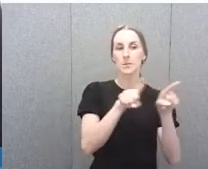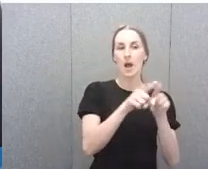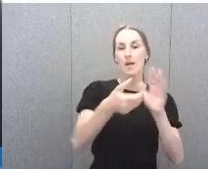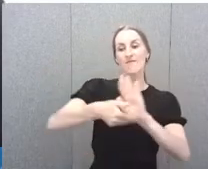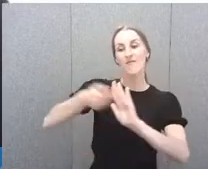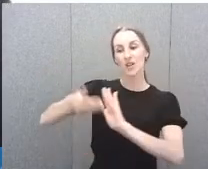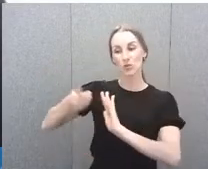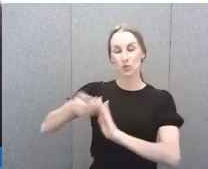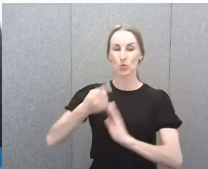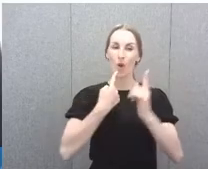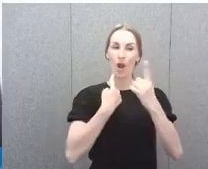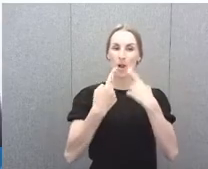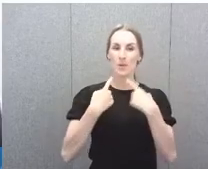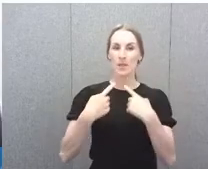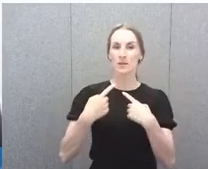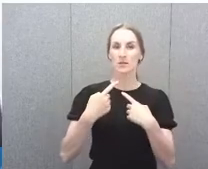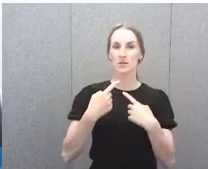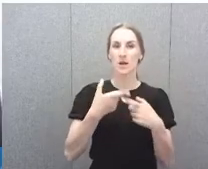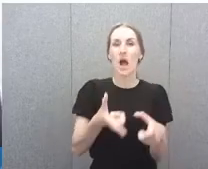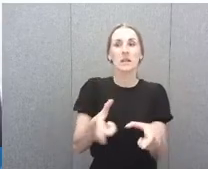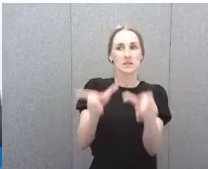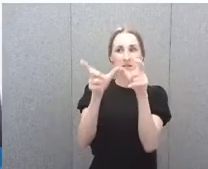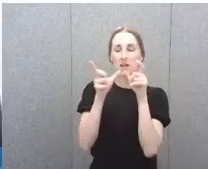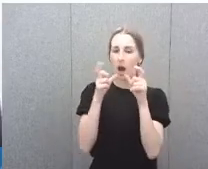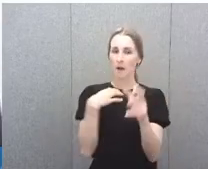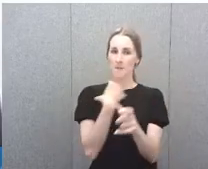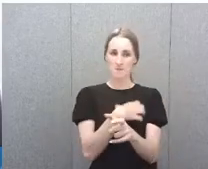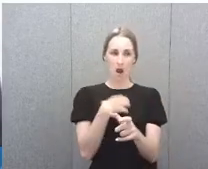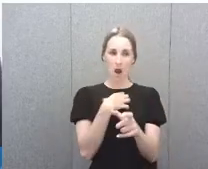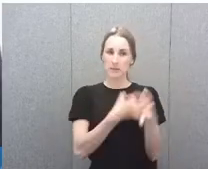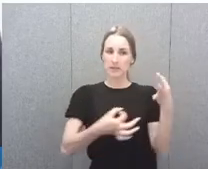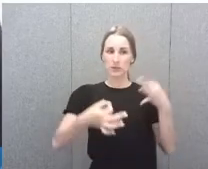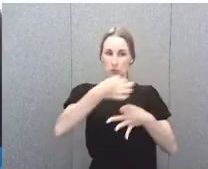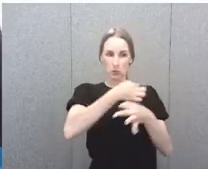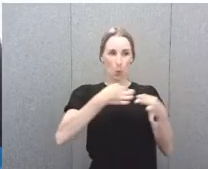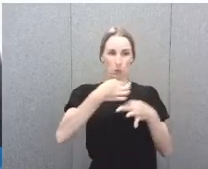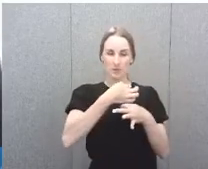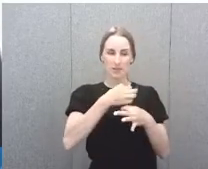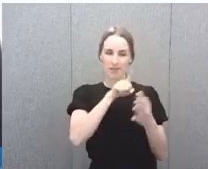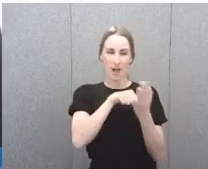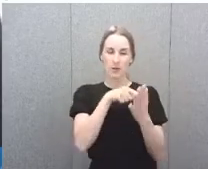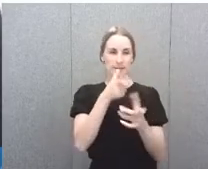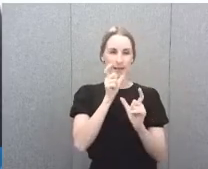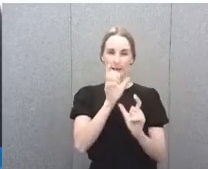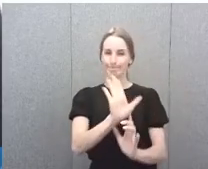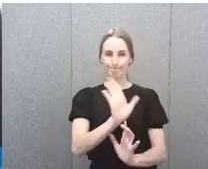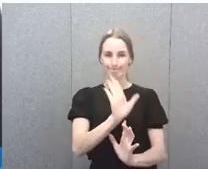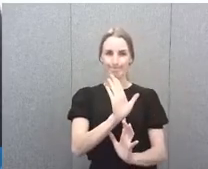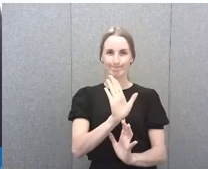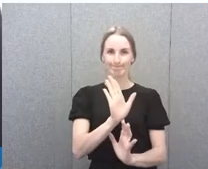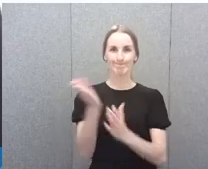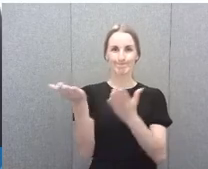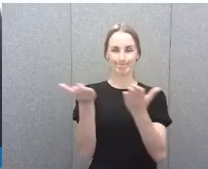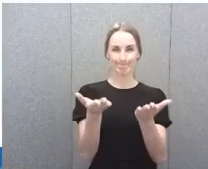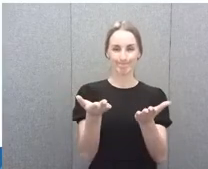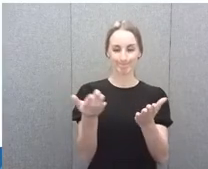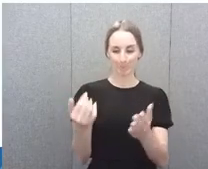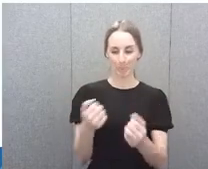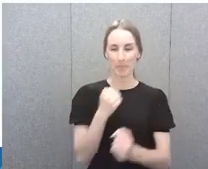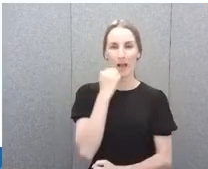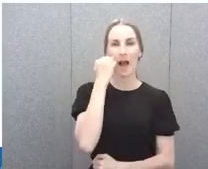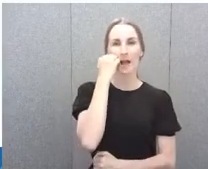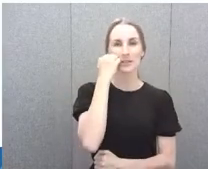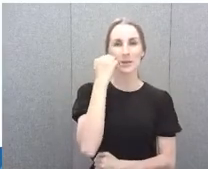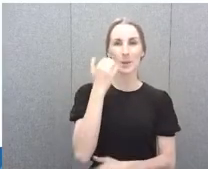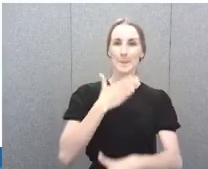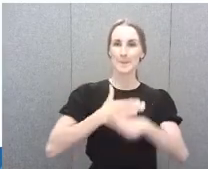Пики-4. Я приглашаю сейчас Давиля, пожалуйста. Пока еще воздержитесь от ответа на основной вопрос